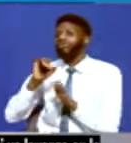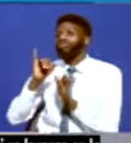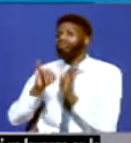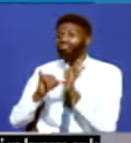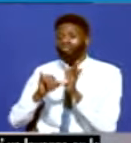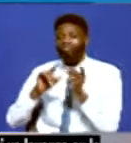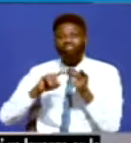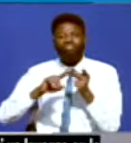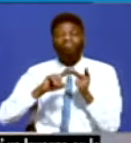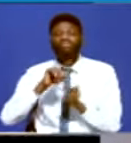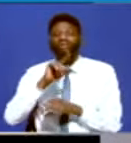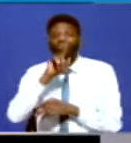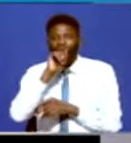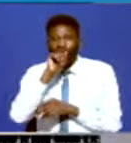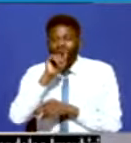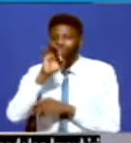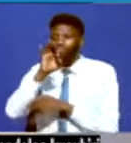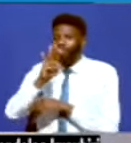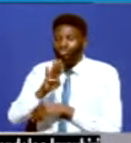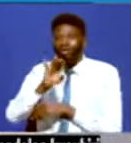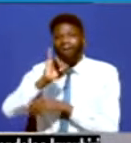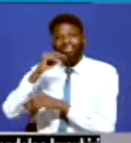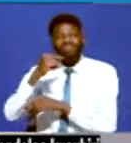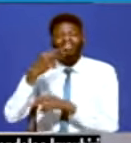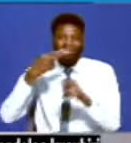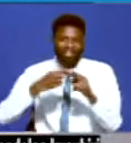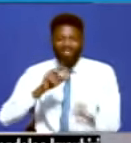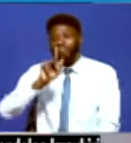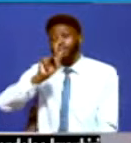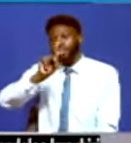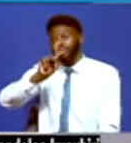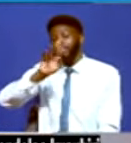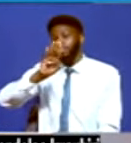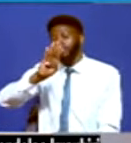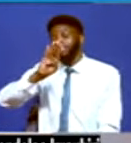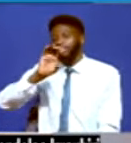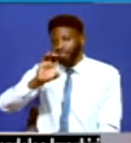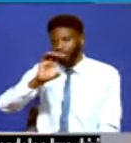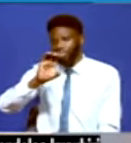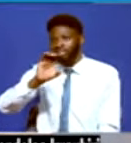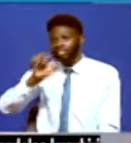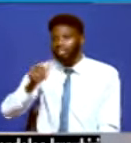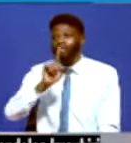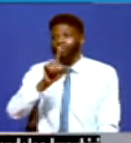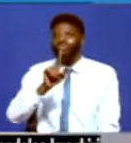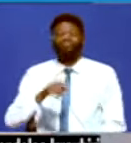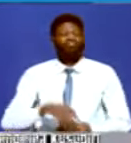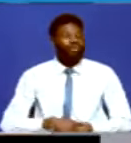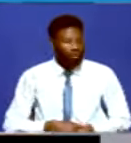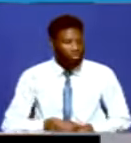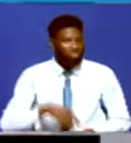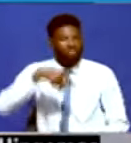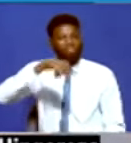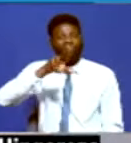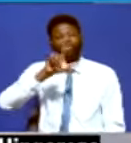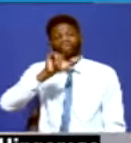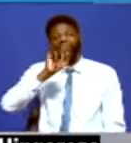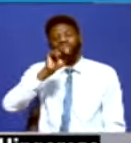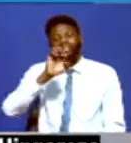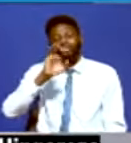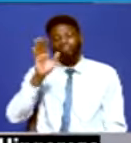Instagram, yote ni at KBC Channel 1 na pia at Pauline Sheghu. Taarifa kamili. Mimi naitwa Pauline